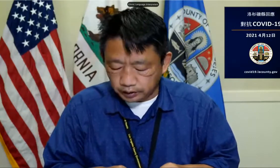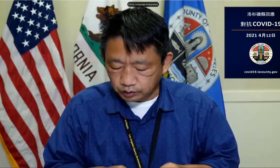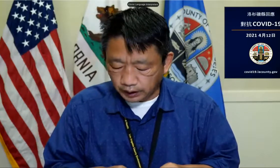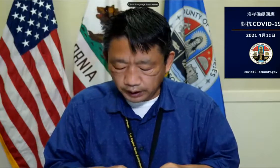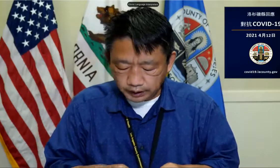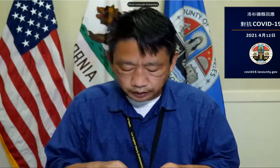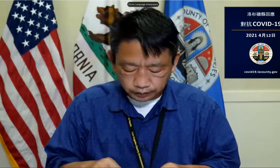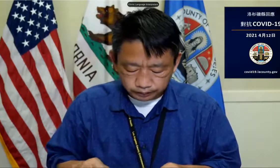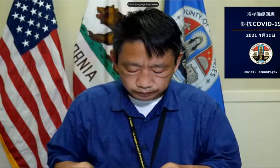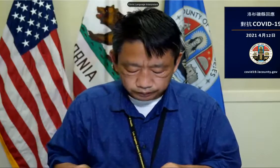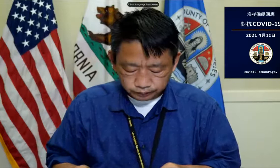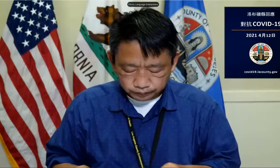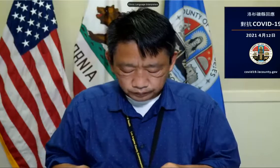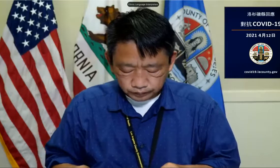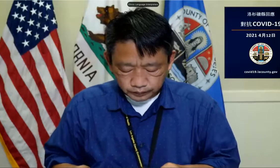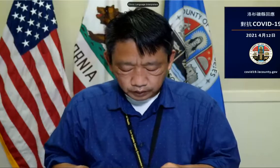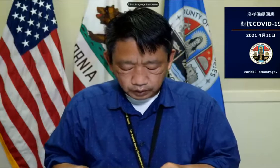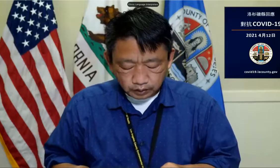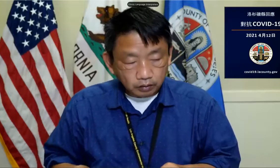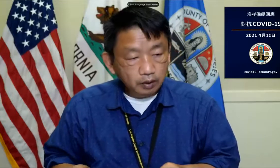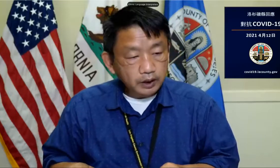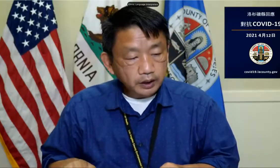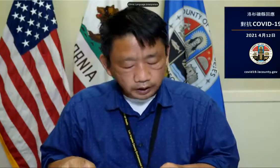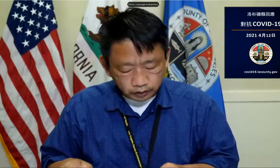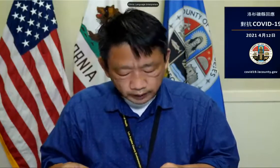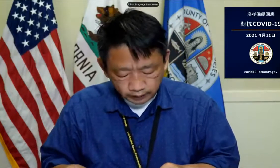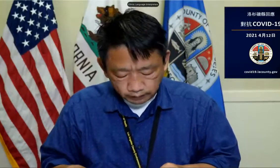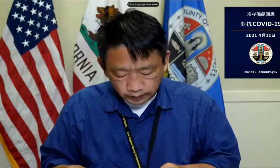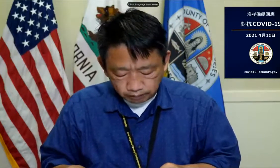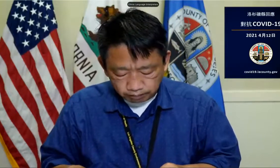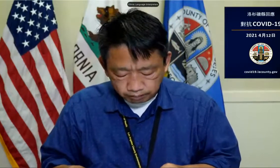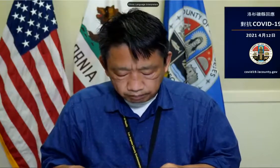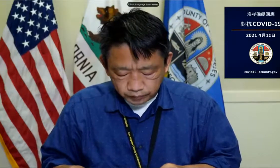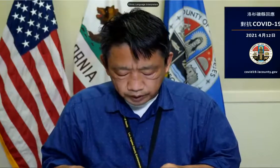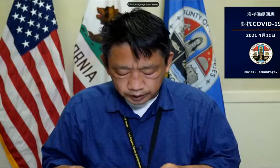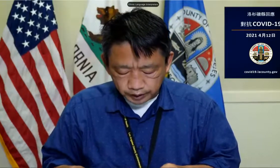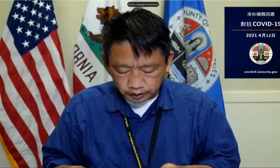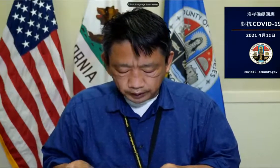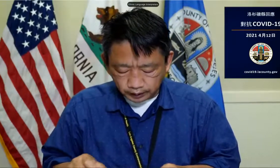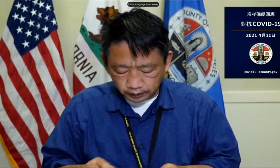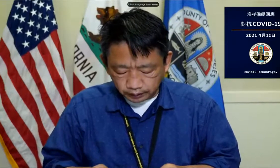例住在 ICU。我们已对